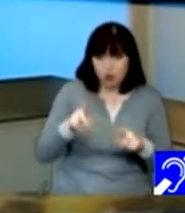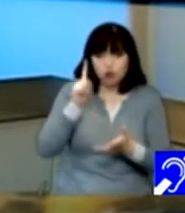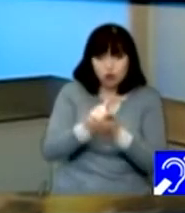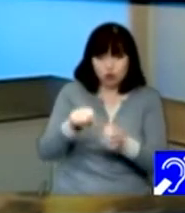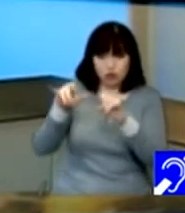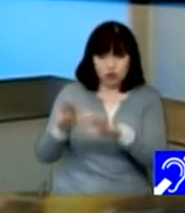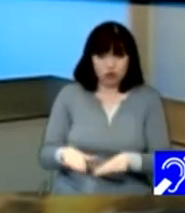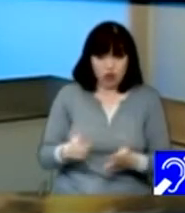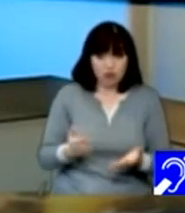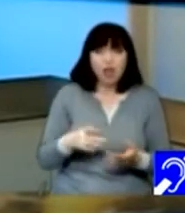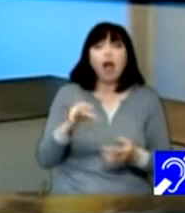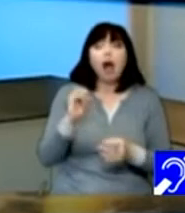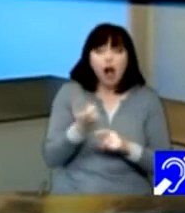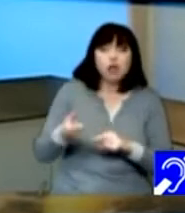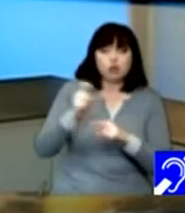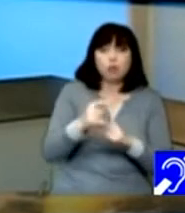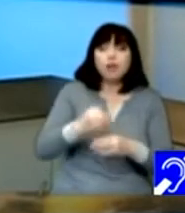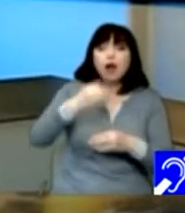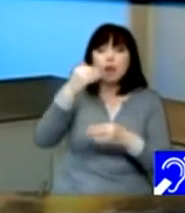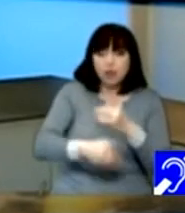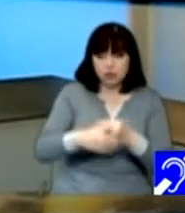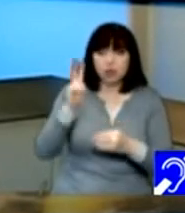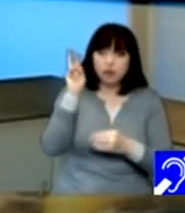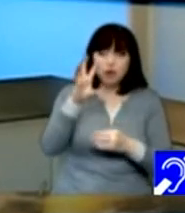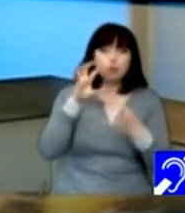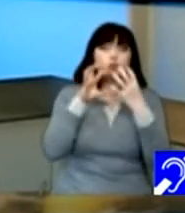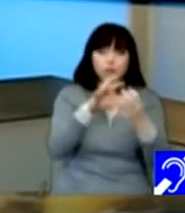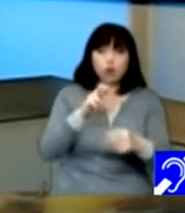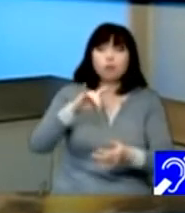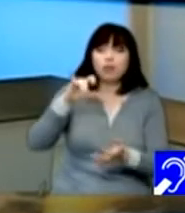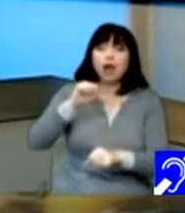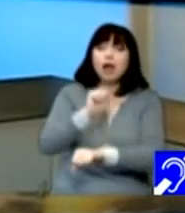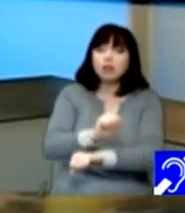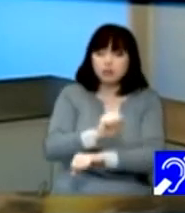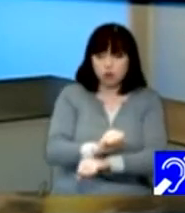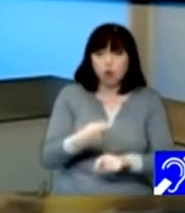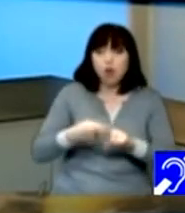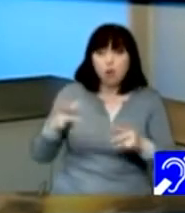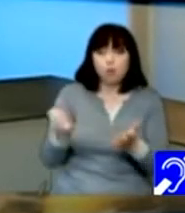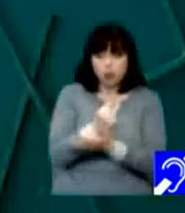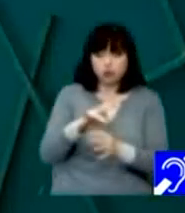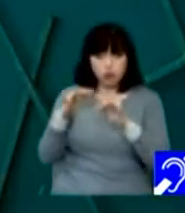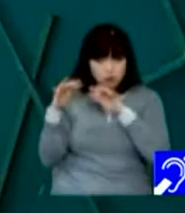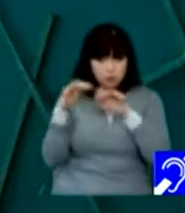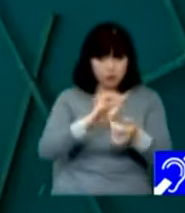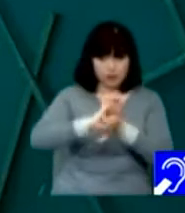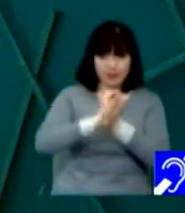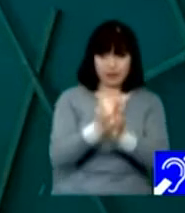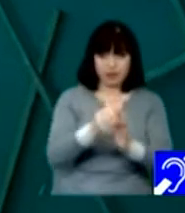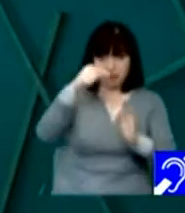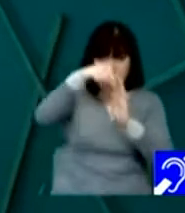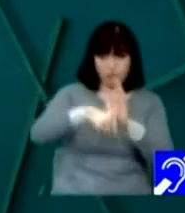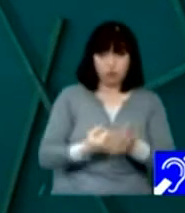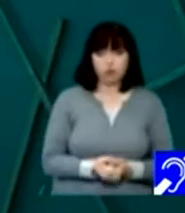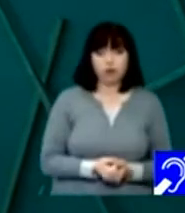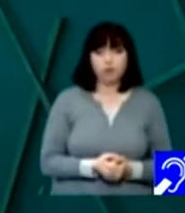soluționate, precum întârzierea în stația mijloacelor de transport, ceea ce le face foarte aglomerate. Cum